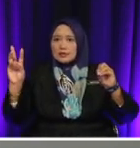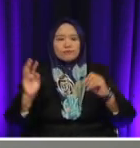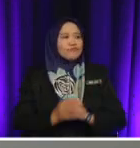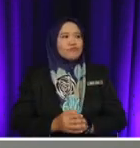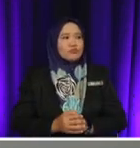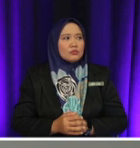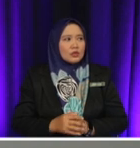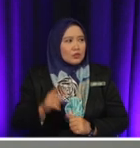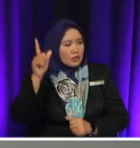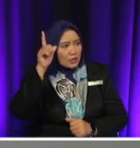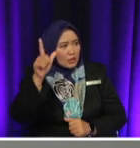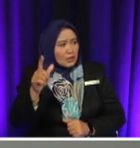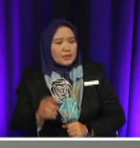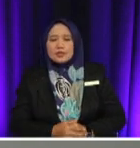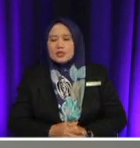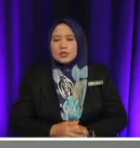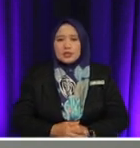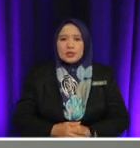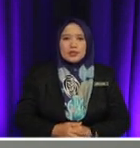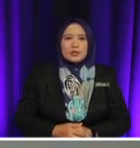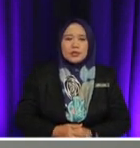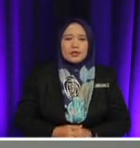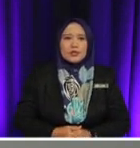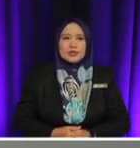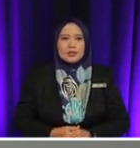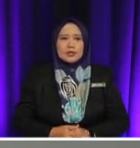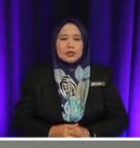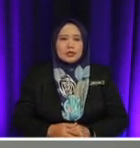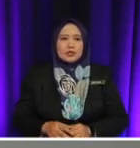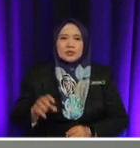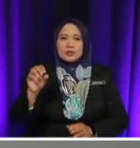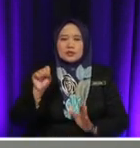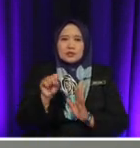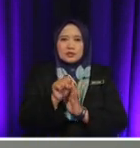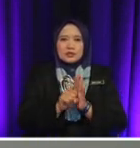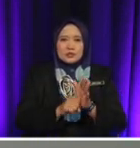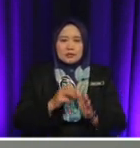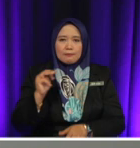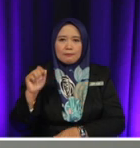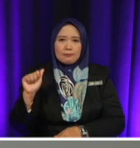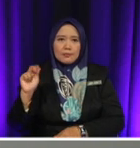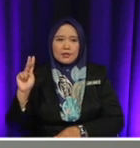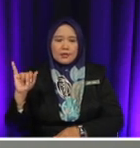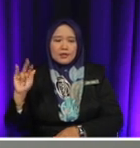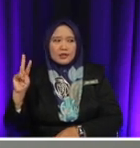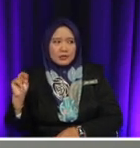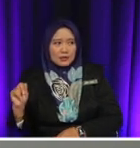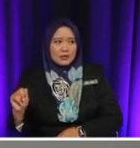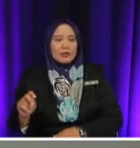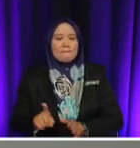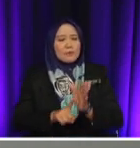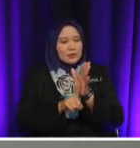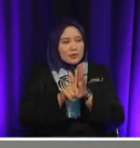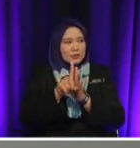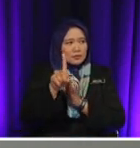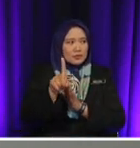so apa yang boleh kita katakan sebagai semakin meningkat isi padu gas hidrogen semakin bertambah